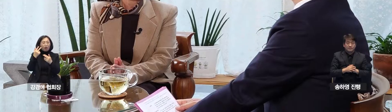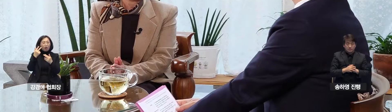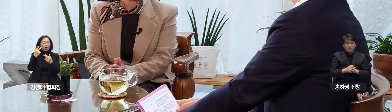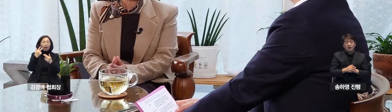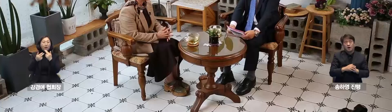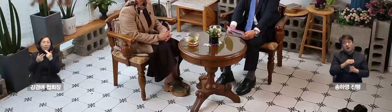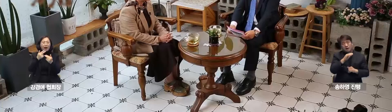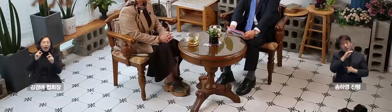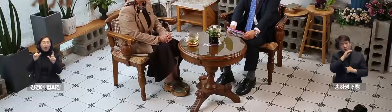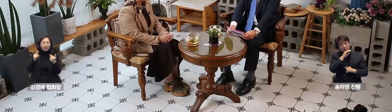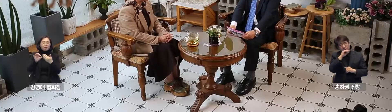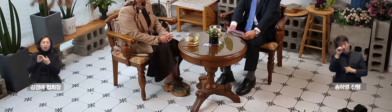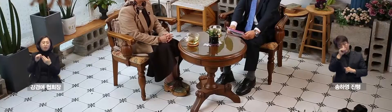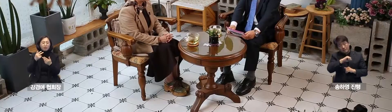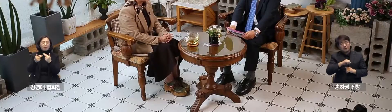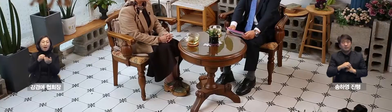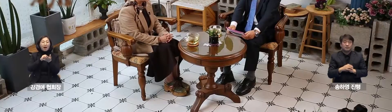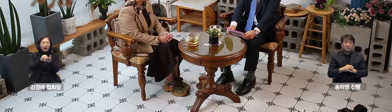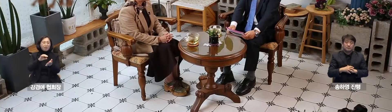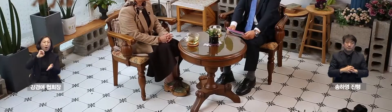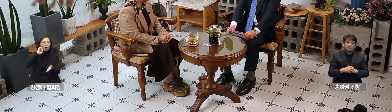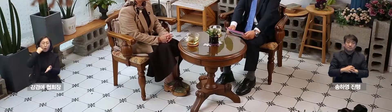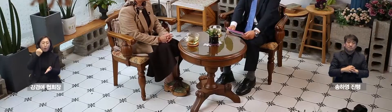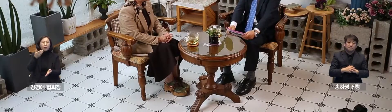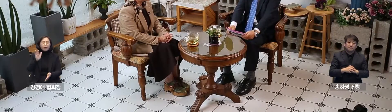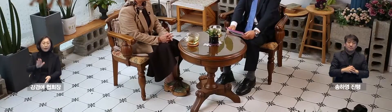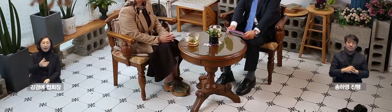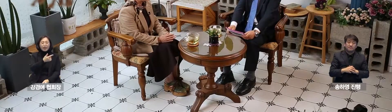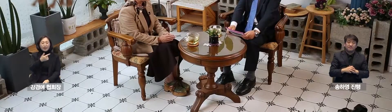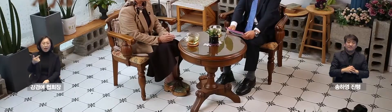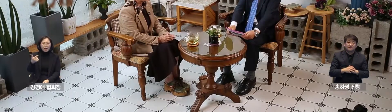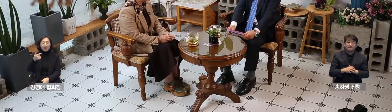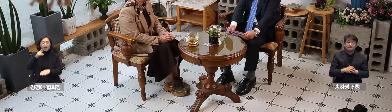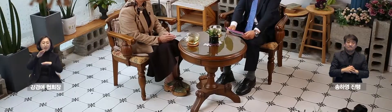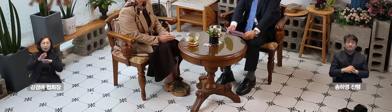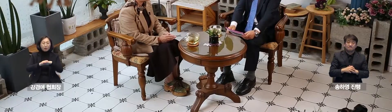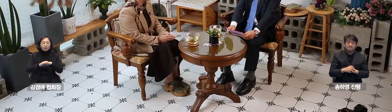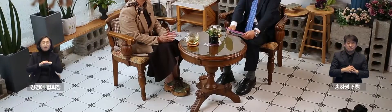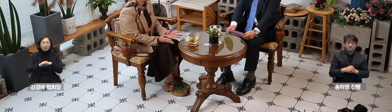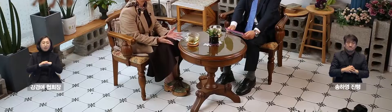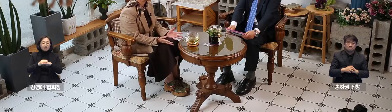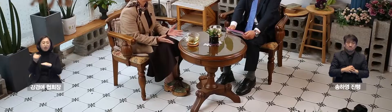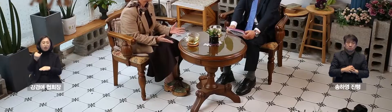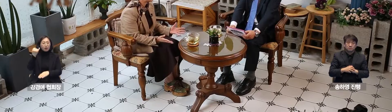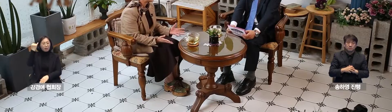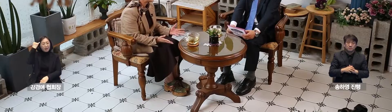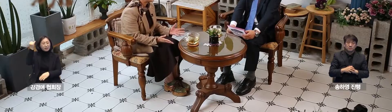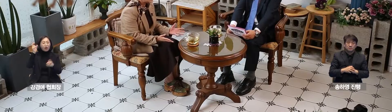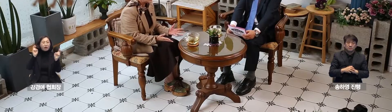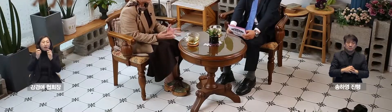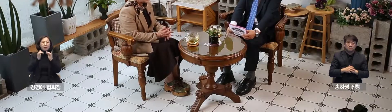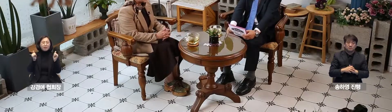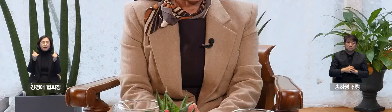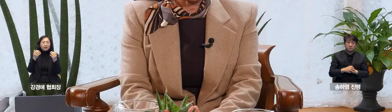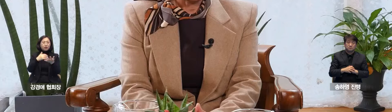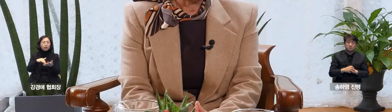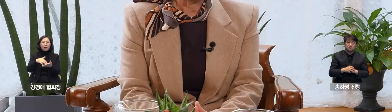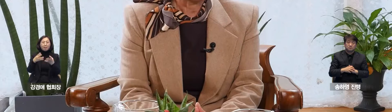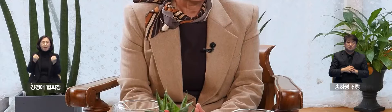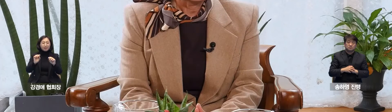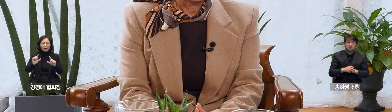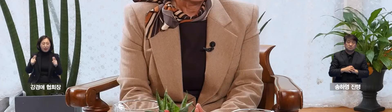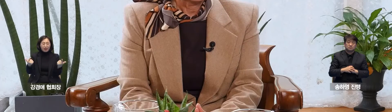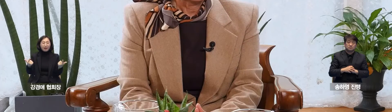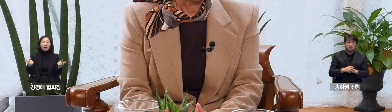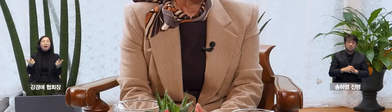안 돼요. 그렇습니까? 근데 이제 대전은 사실 여성 벤처 기업인이 얼마나 많겠어요. 사실 그러다